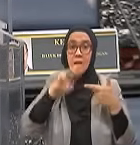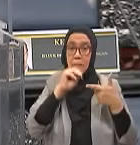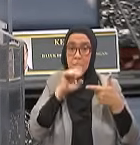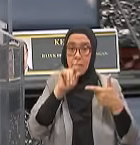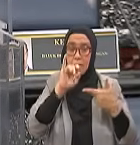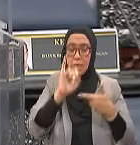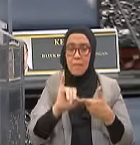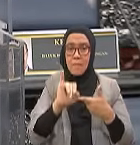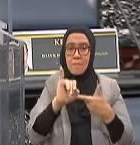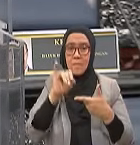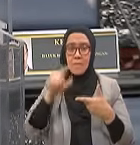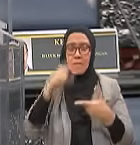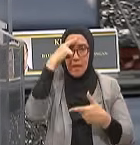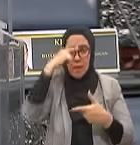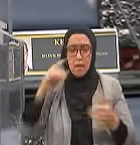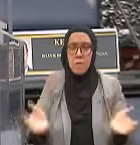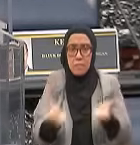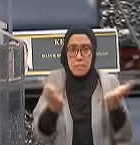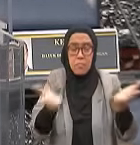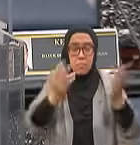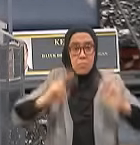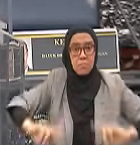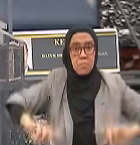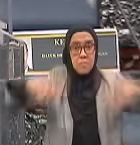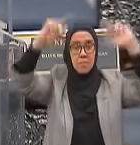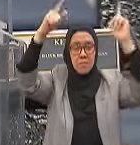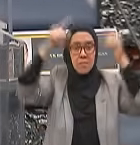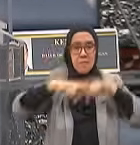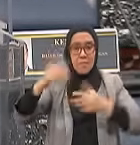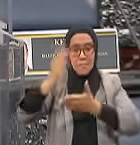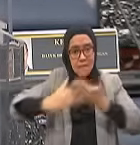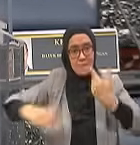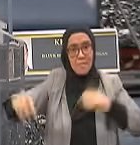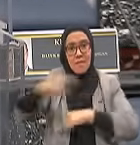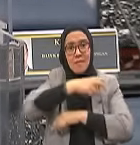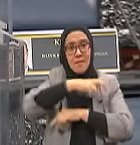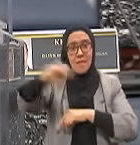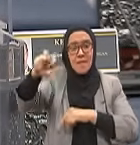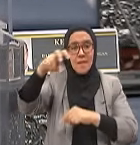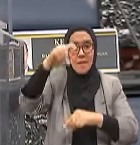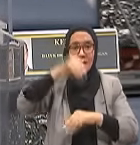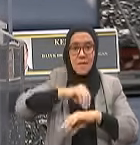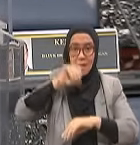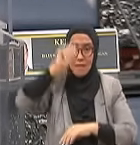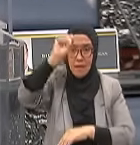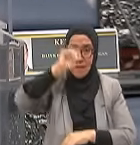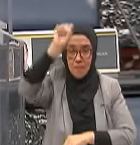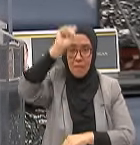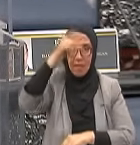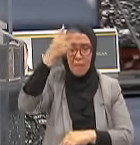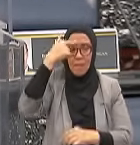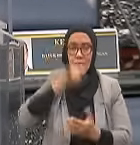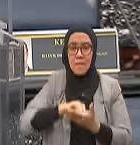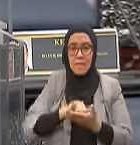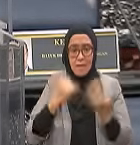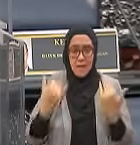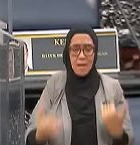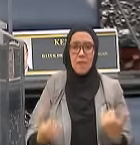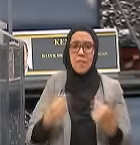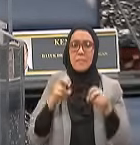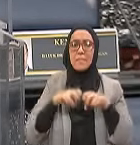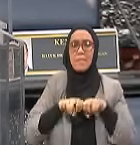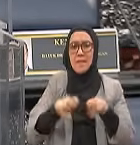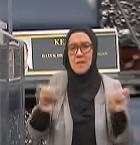Sabah dana sewaktu-waktu pandemic kita juga telah melakukan sesi secara Maya dengan